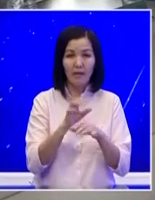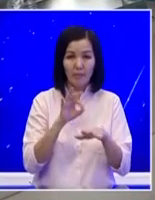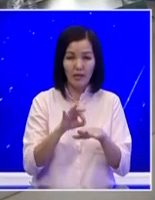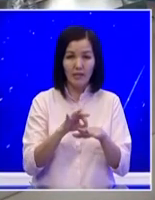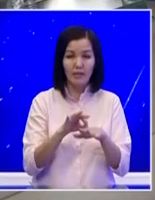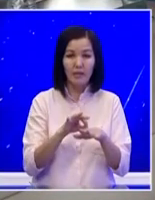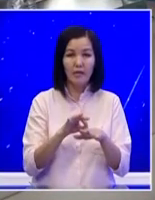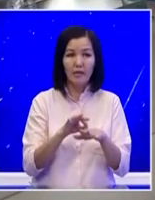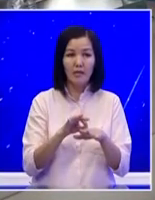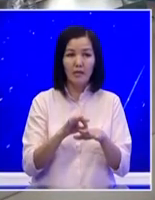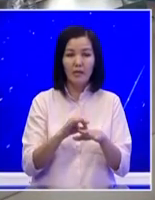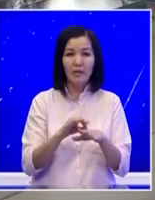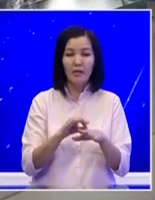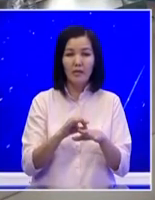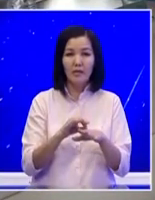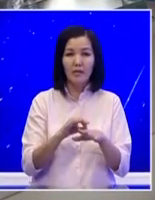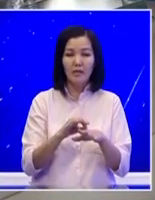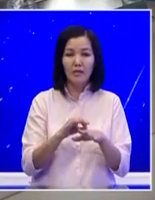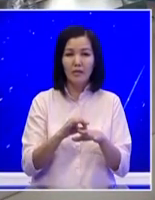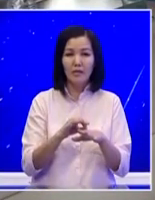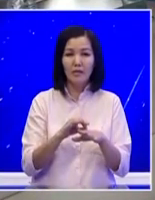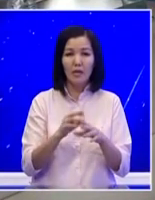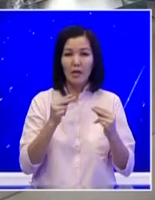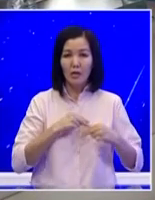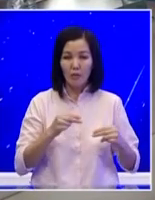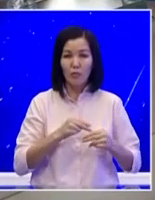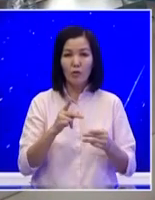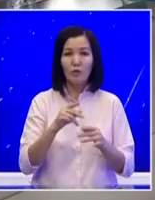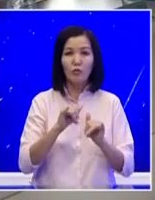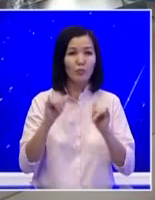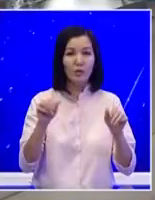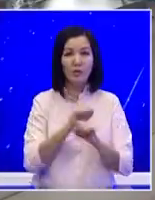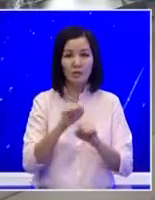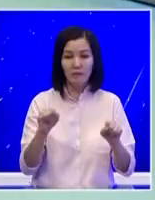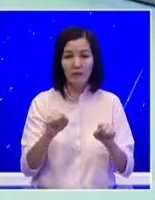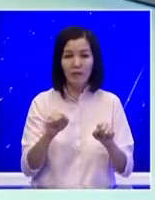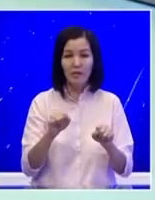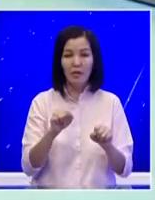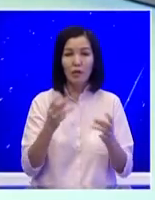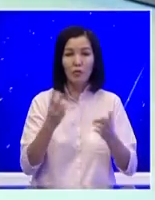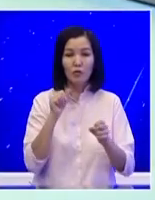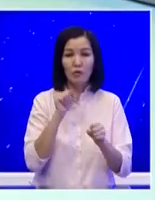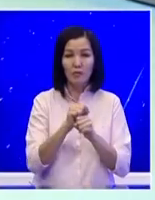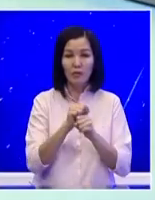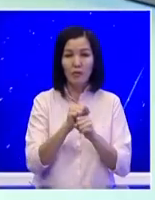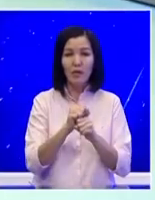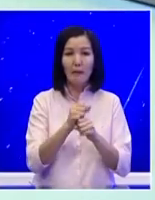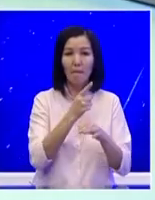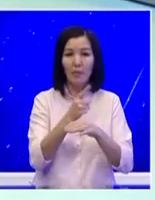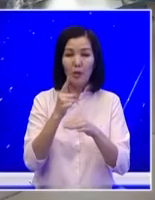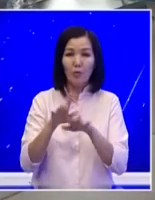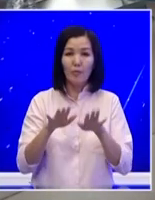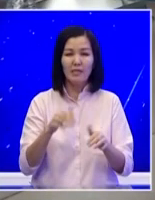Вот твои очаги. Вот там работай, чтобы дальше не было. Хорошо. И самое главное, блокпосты